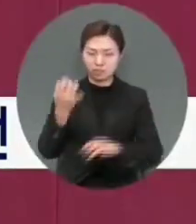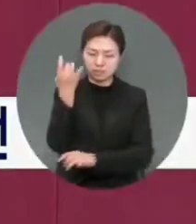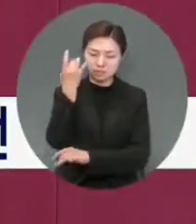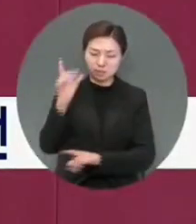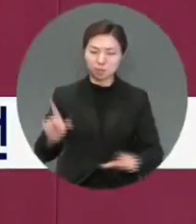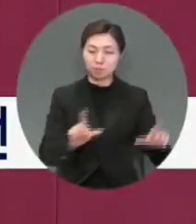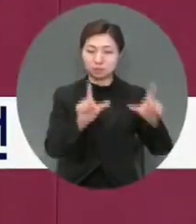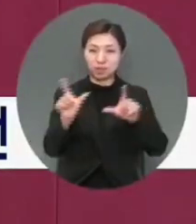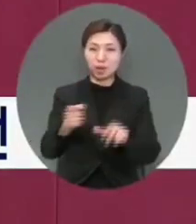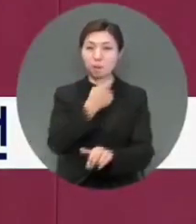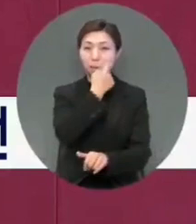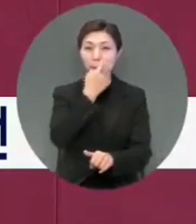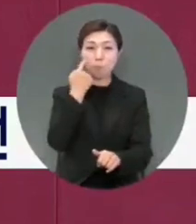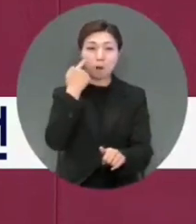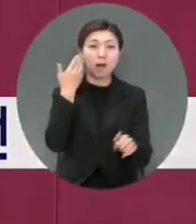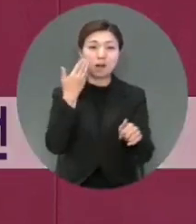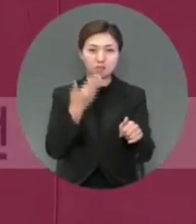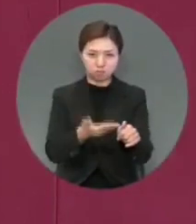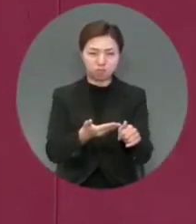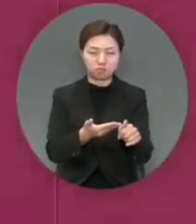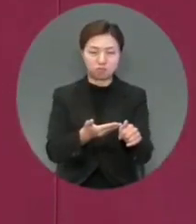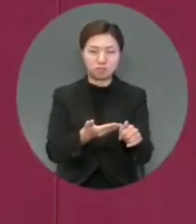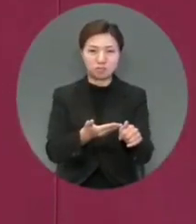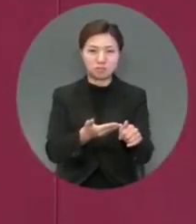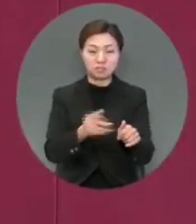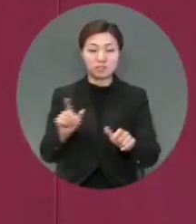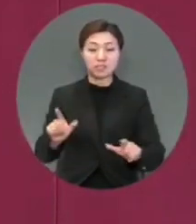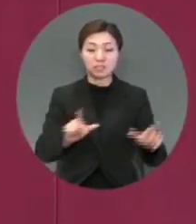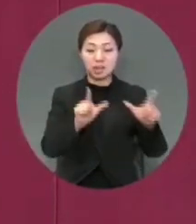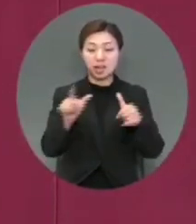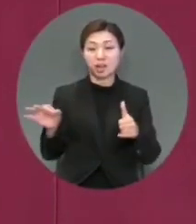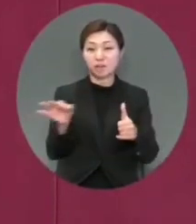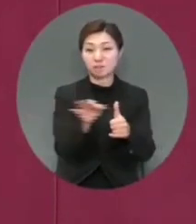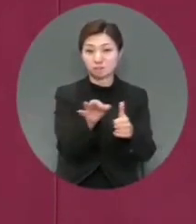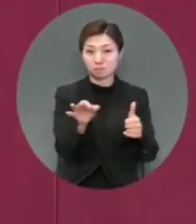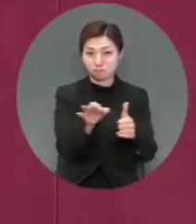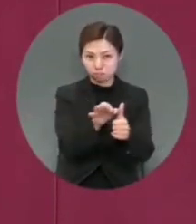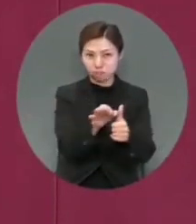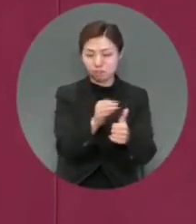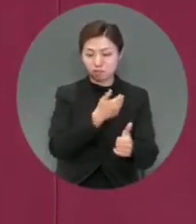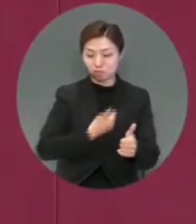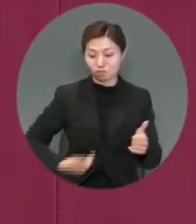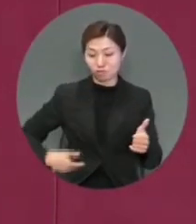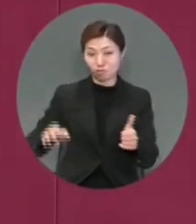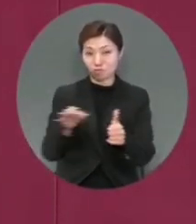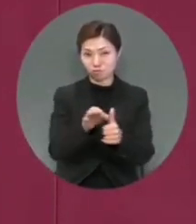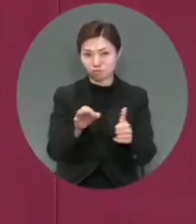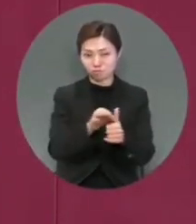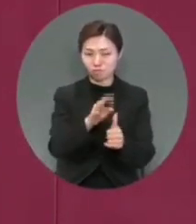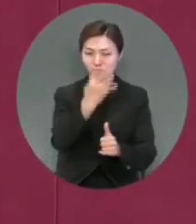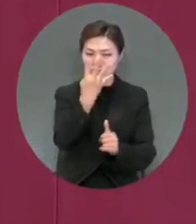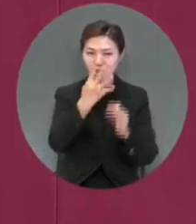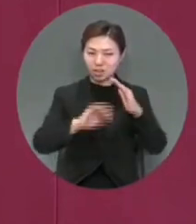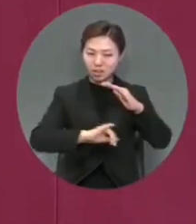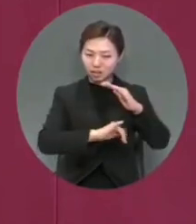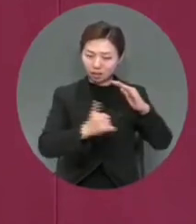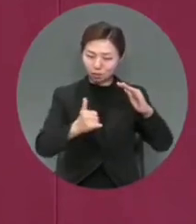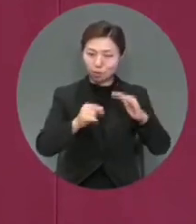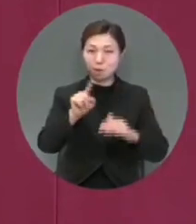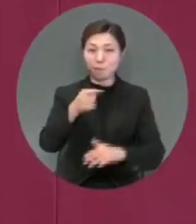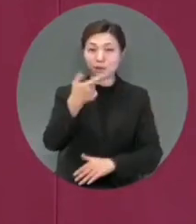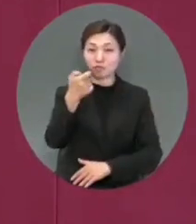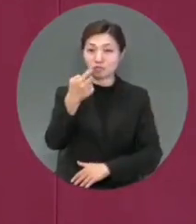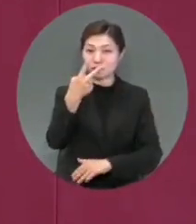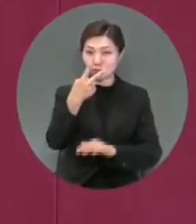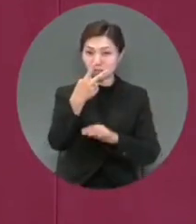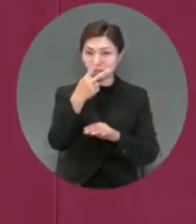보장하는 생계급여 지급액을 4인 가구 기준으로 162만 원에서